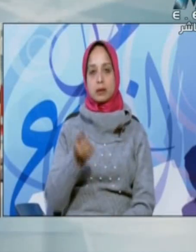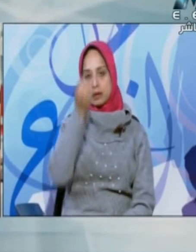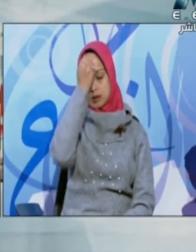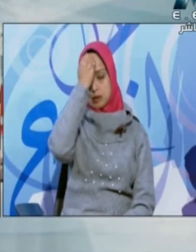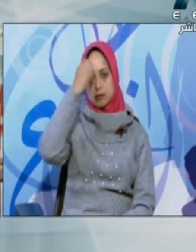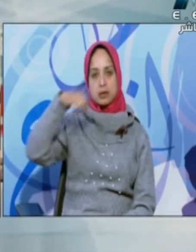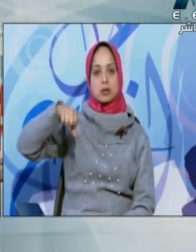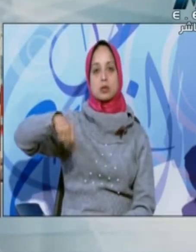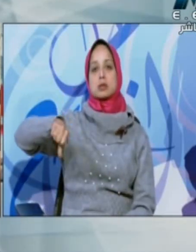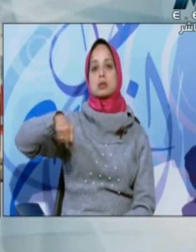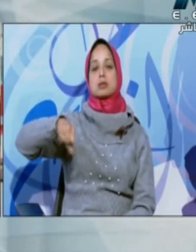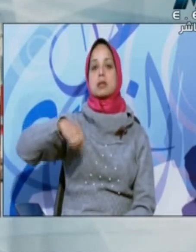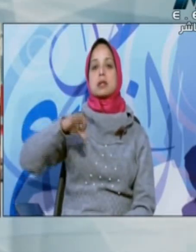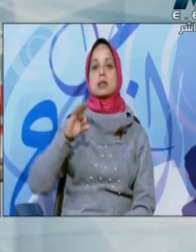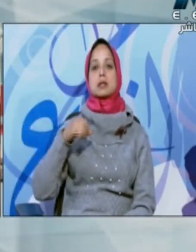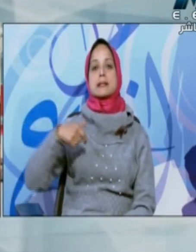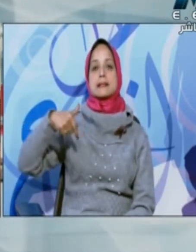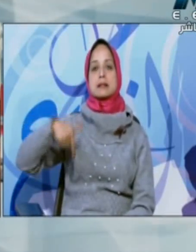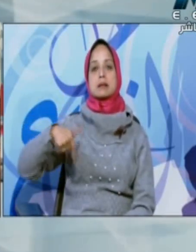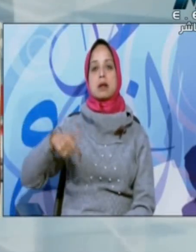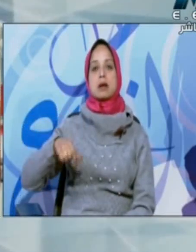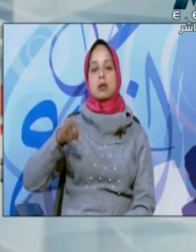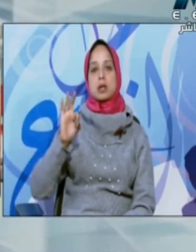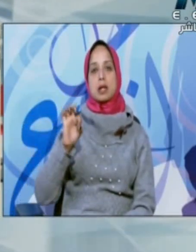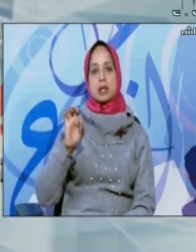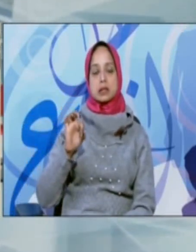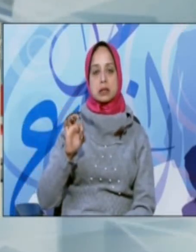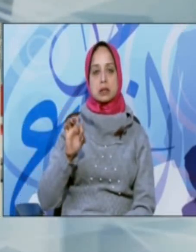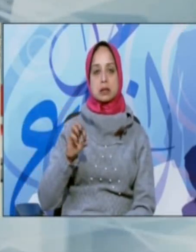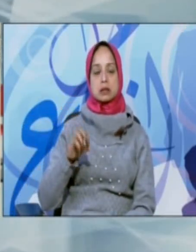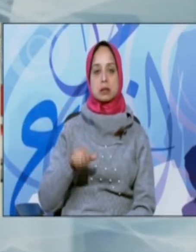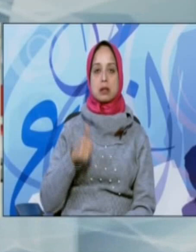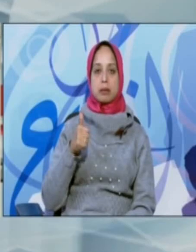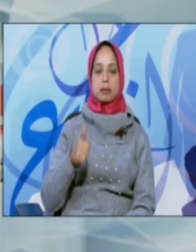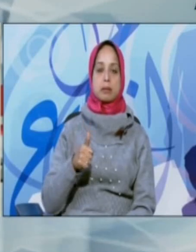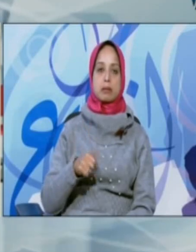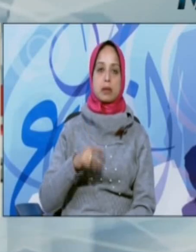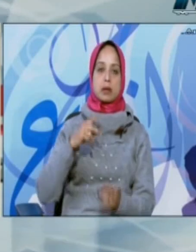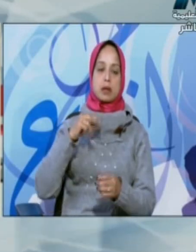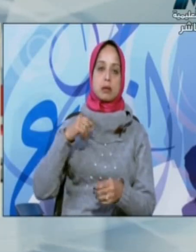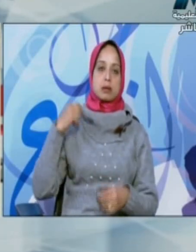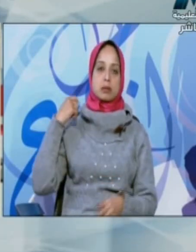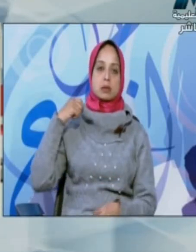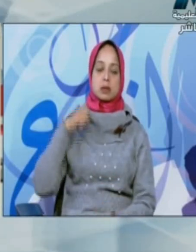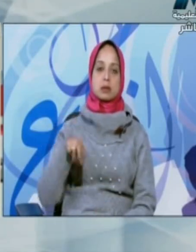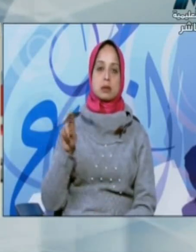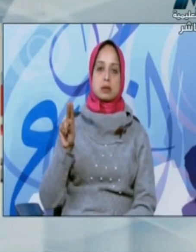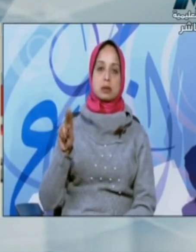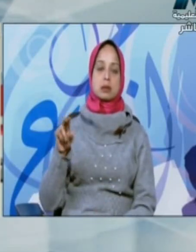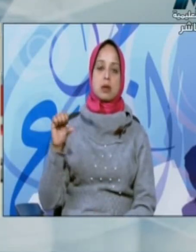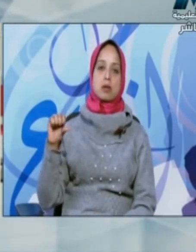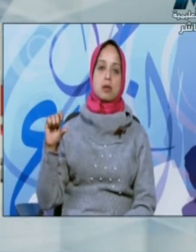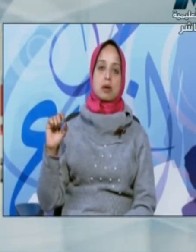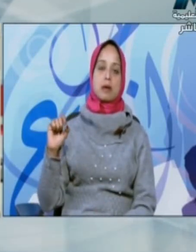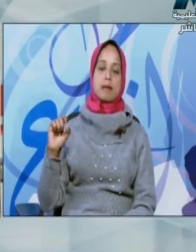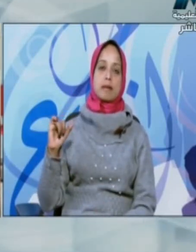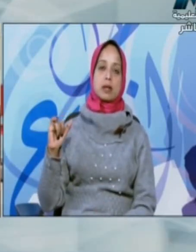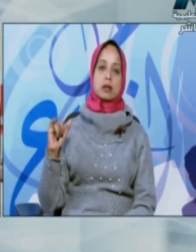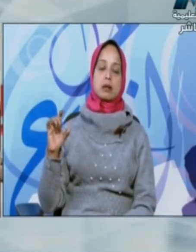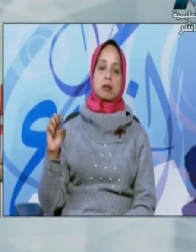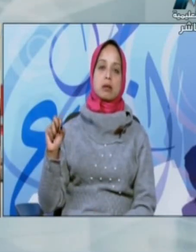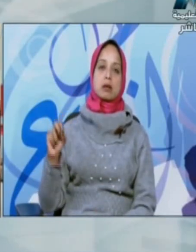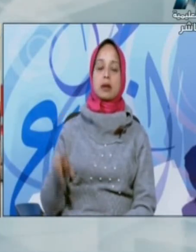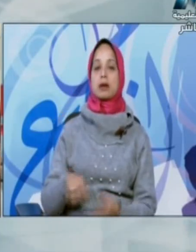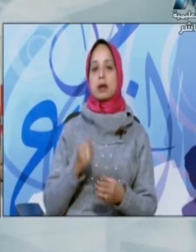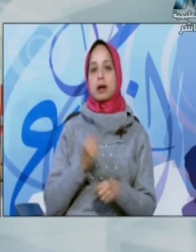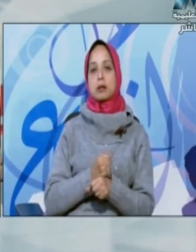1936، تمام. لما اجي اقول عندي وزارة توفيق نسيم ايه اللي حصل فيها، بنقول اثناء وزاره